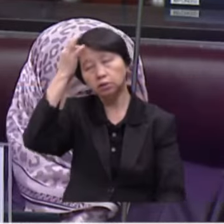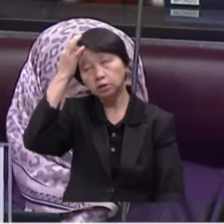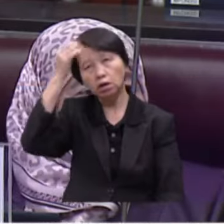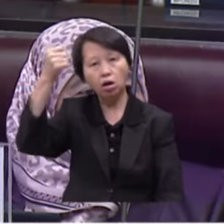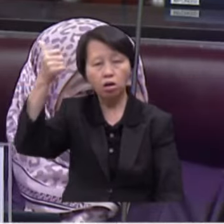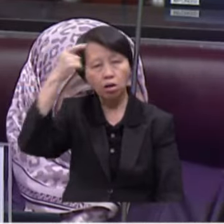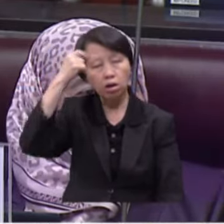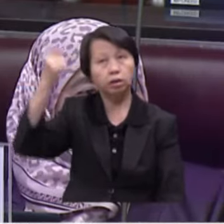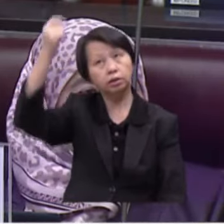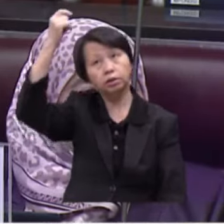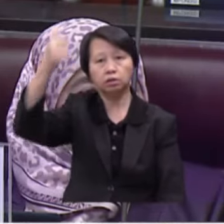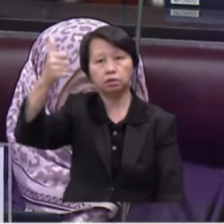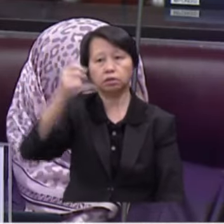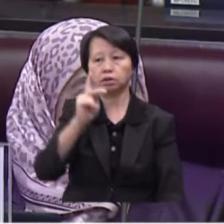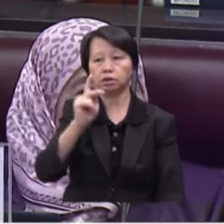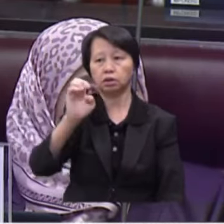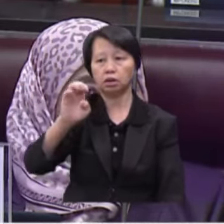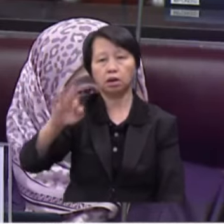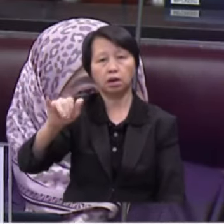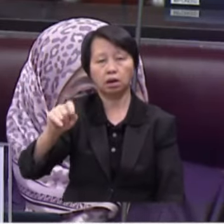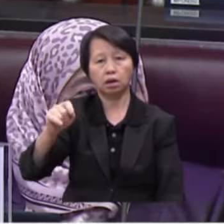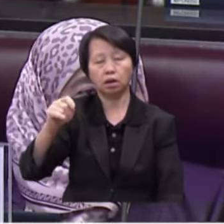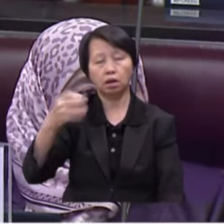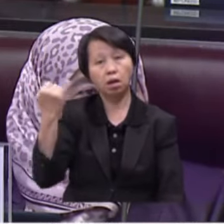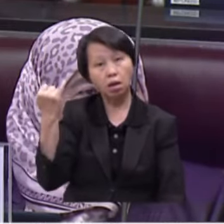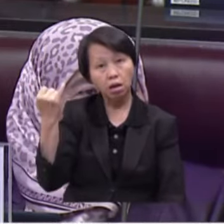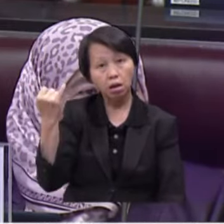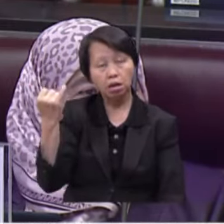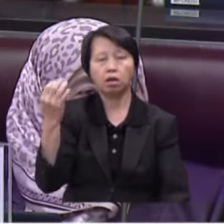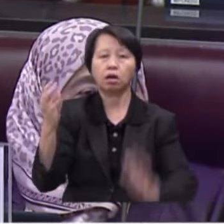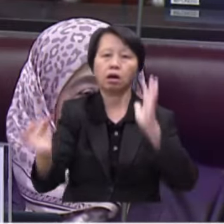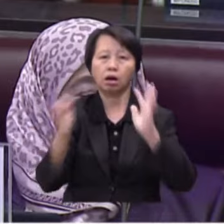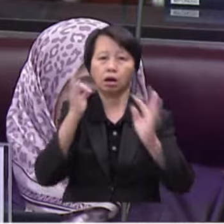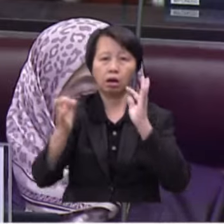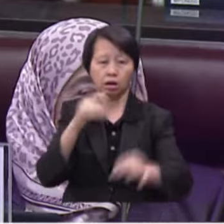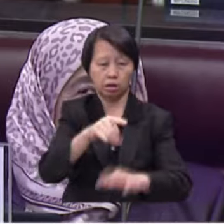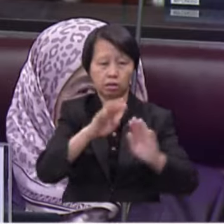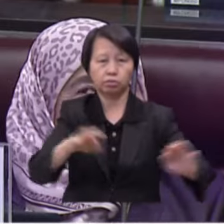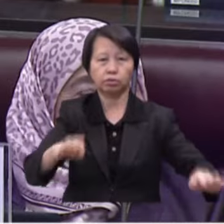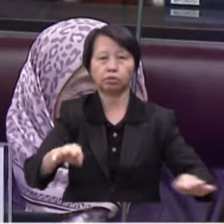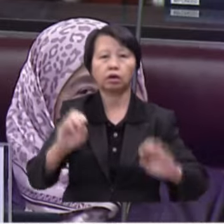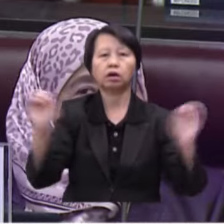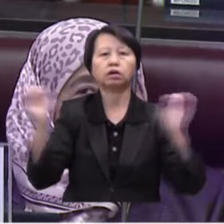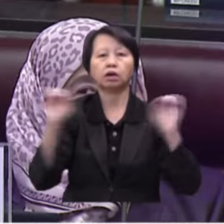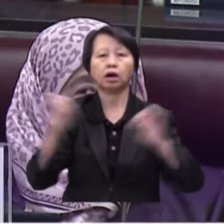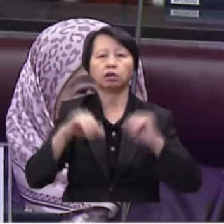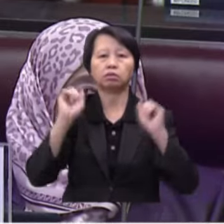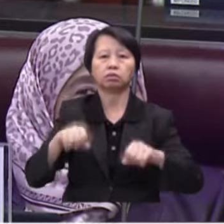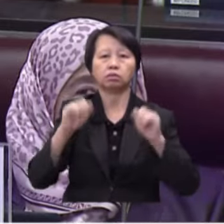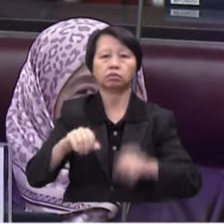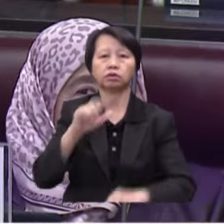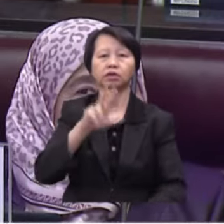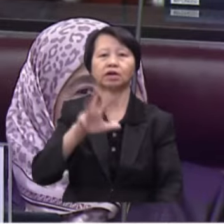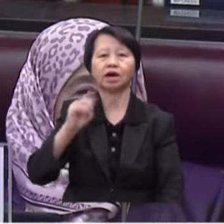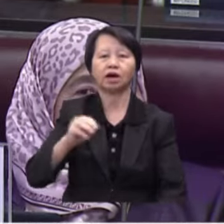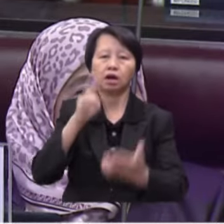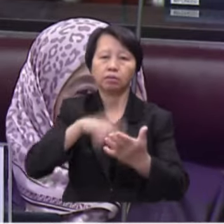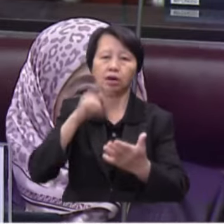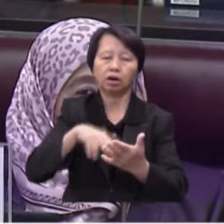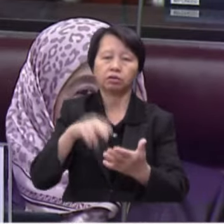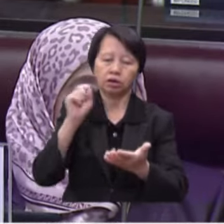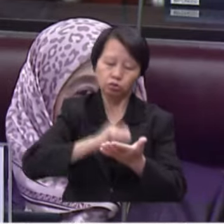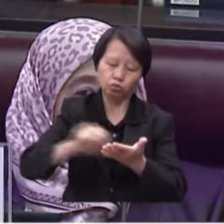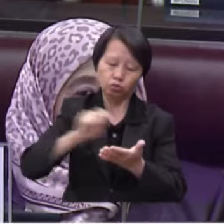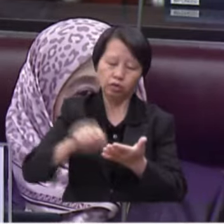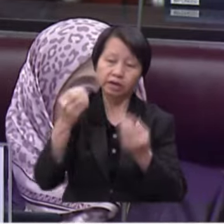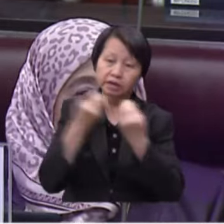atas tinggi kebat terjajah jikalau mereka tidak mempunyai kebolehan 3M yaitu membaca menulis